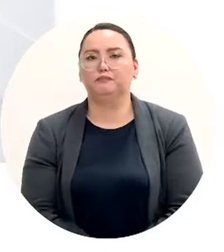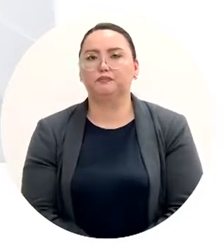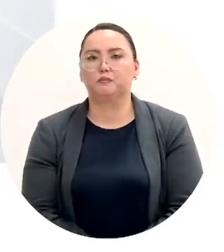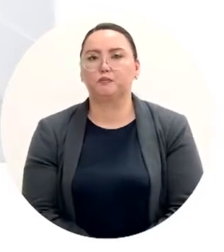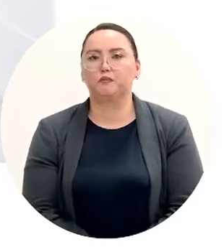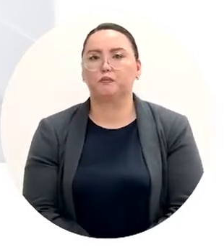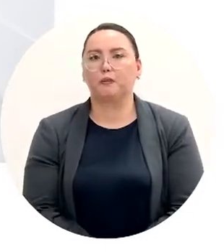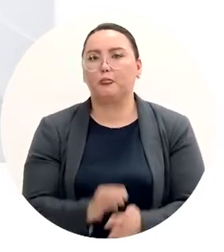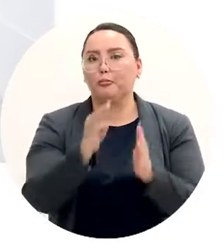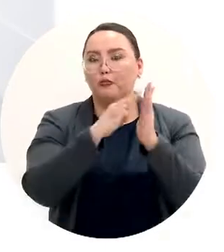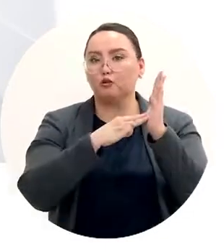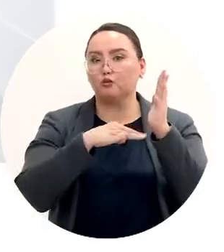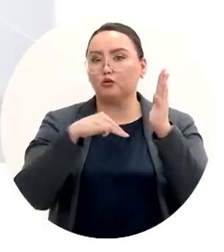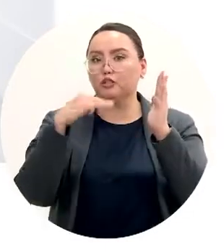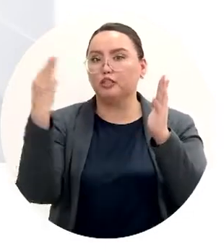харах хэрэгтэй байдаг.